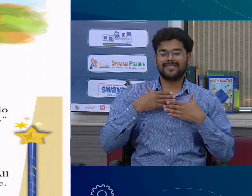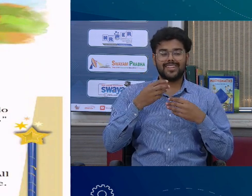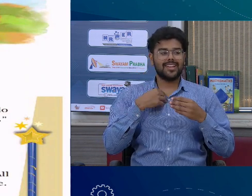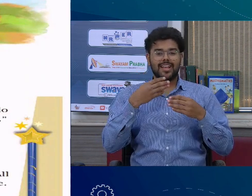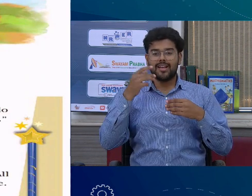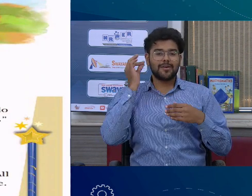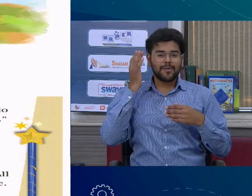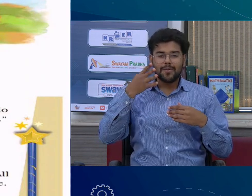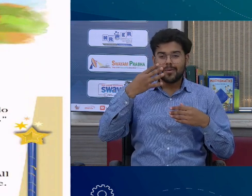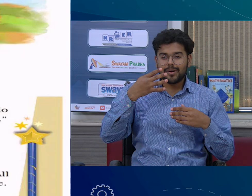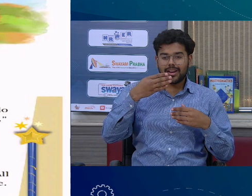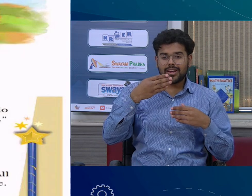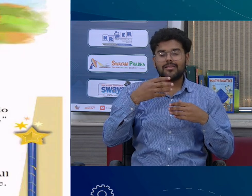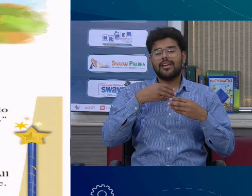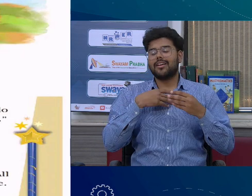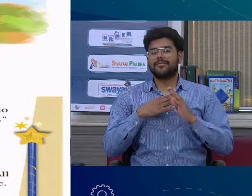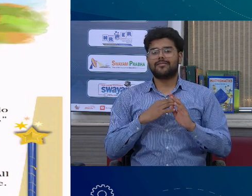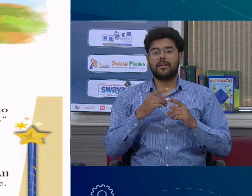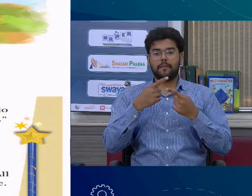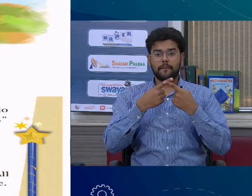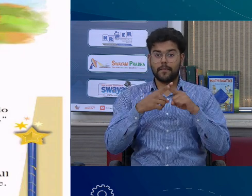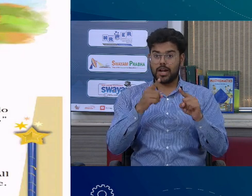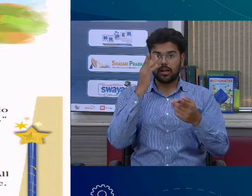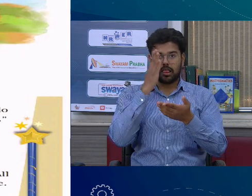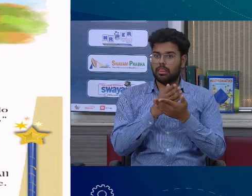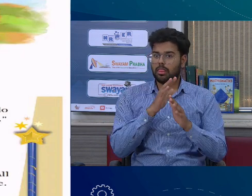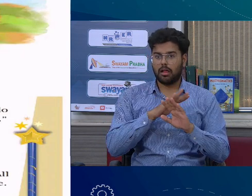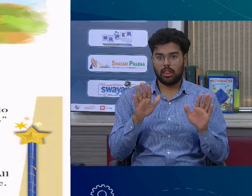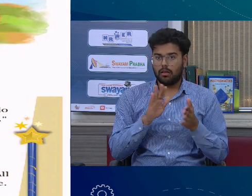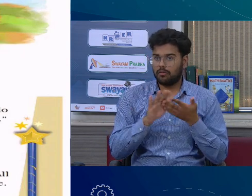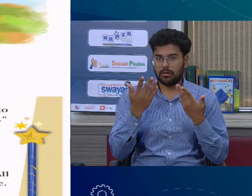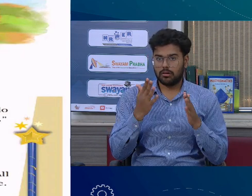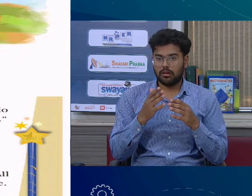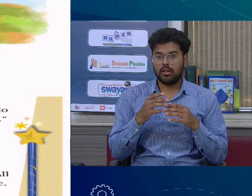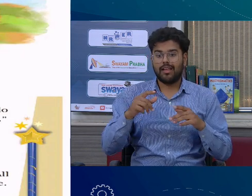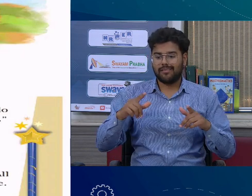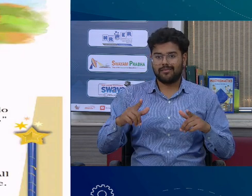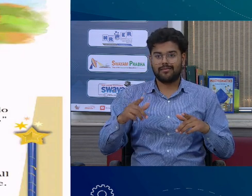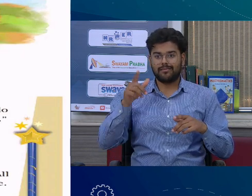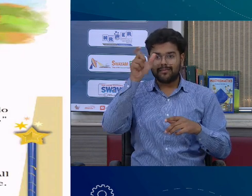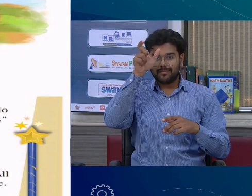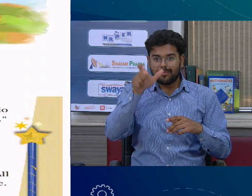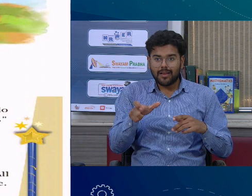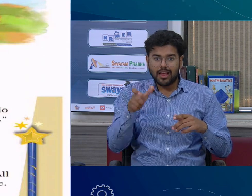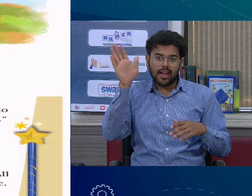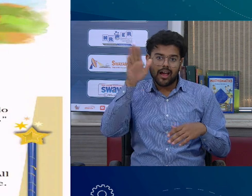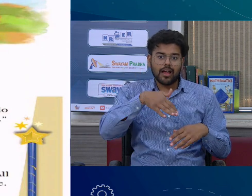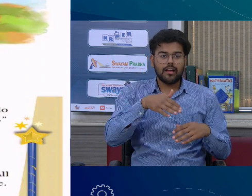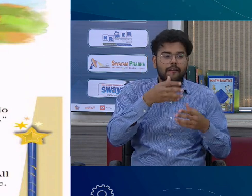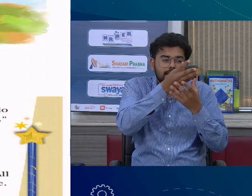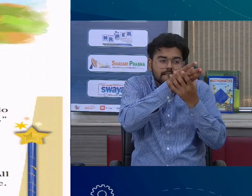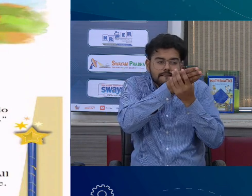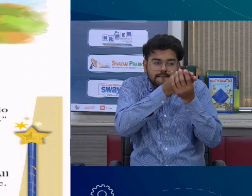पत्तों को देखकर. But that was not end of it. A man came along and stole the gold